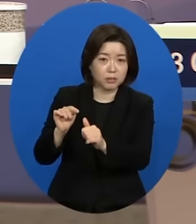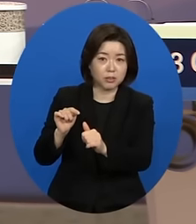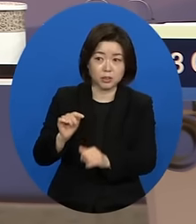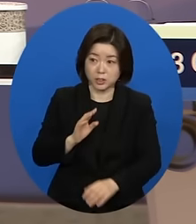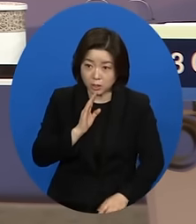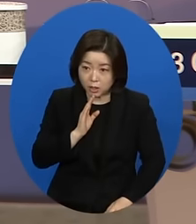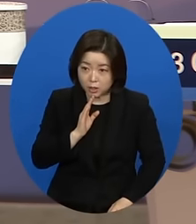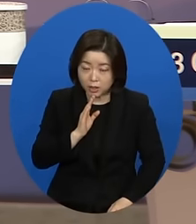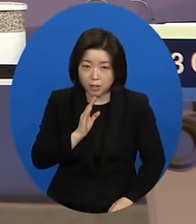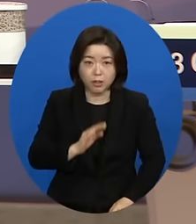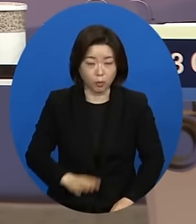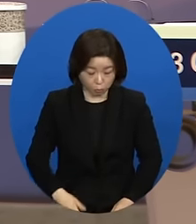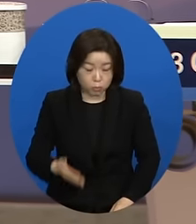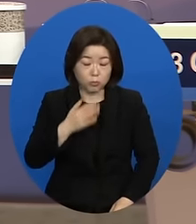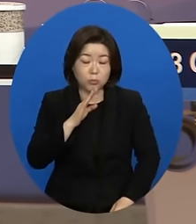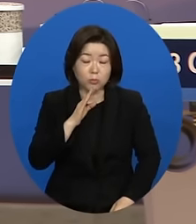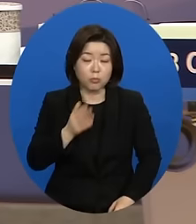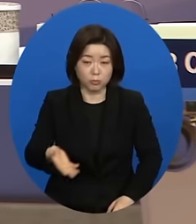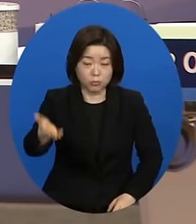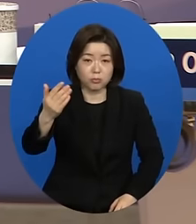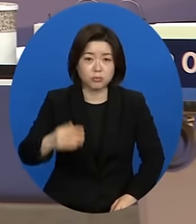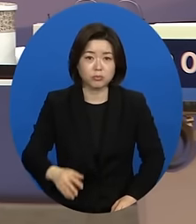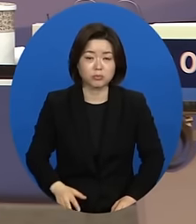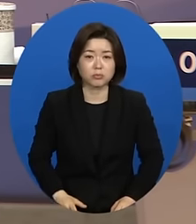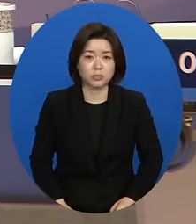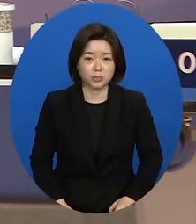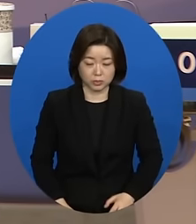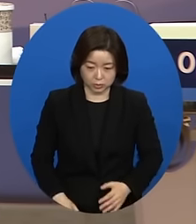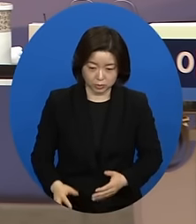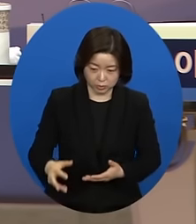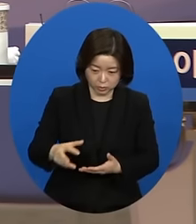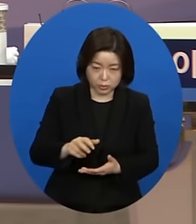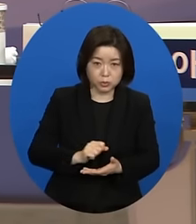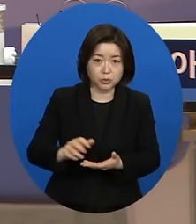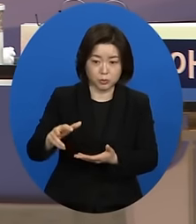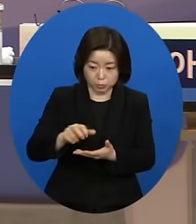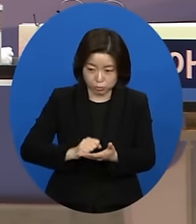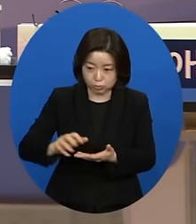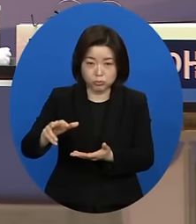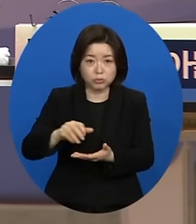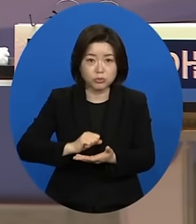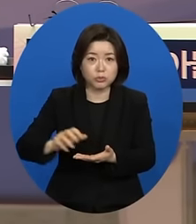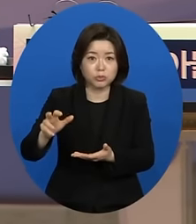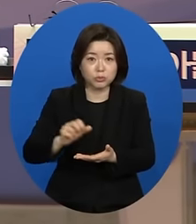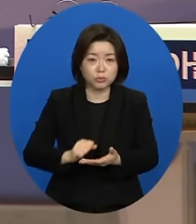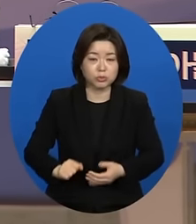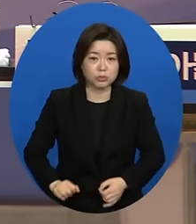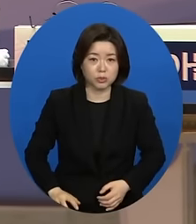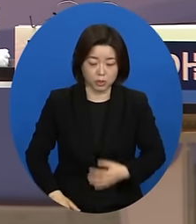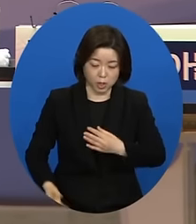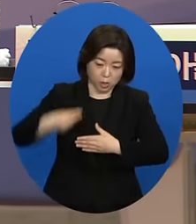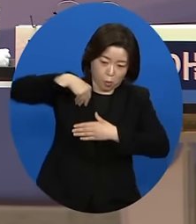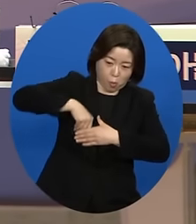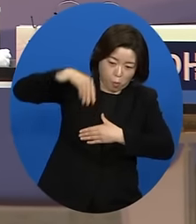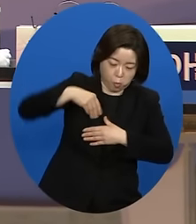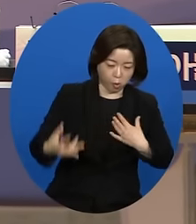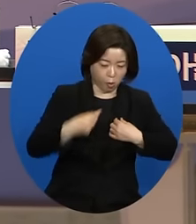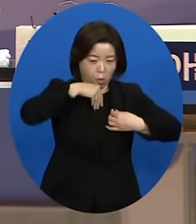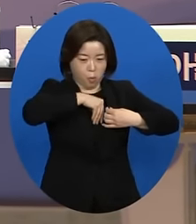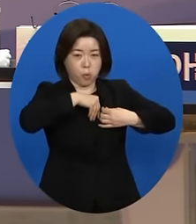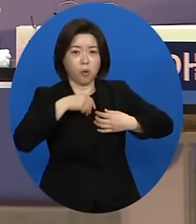정말요? 예? 부부 찢어가지고 꽂히더니 브라자 안에다가